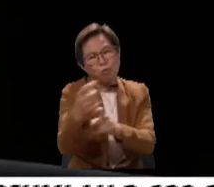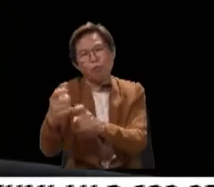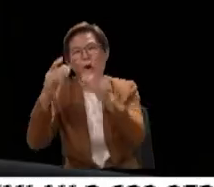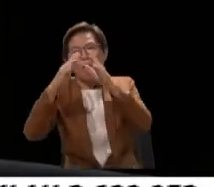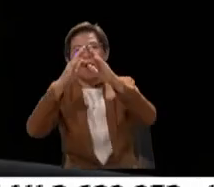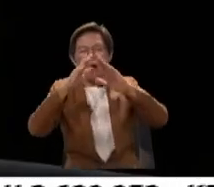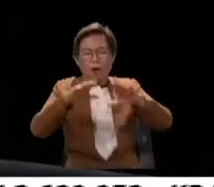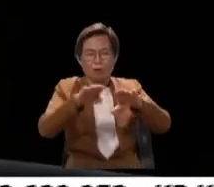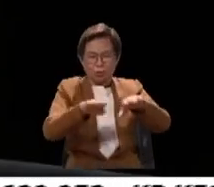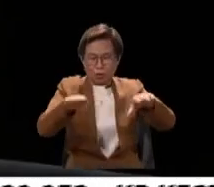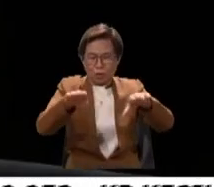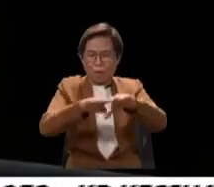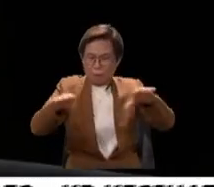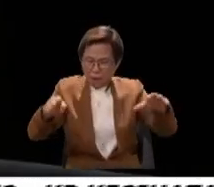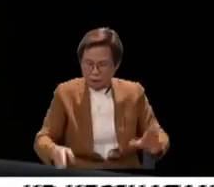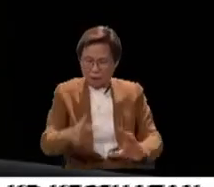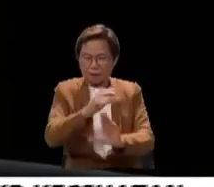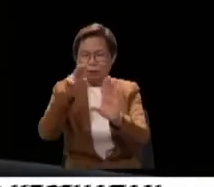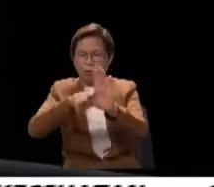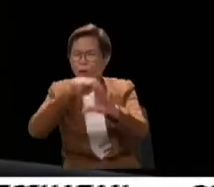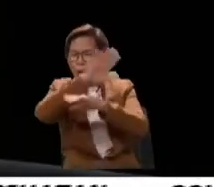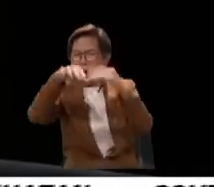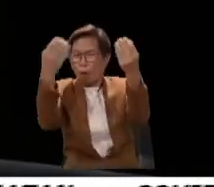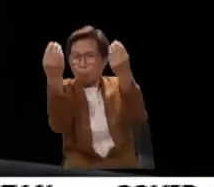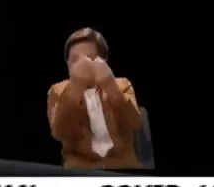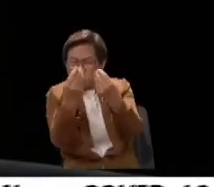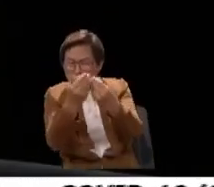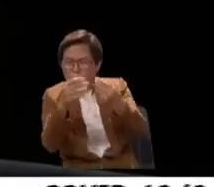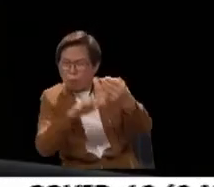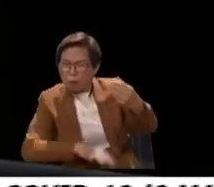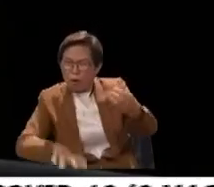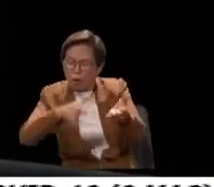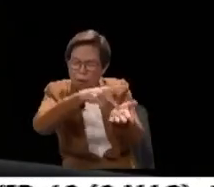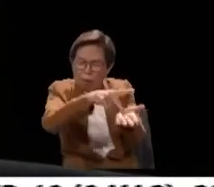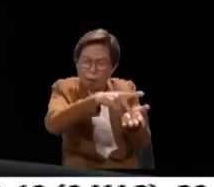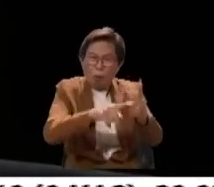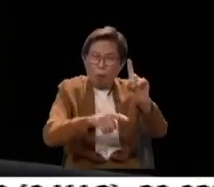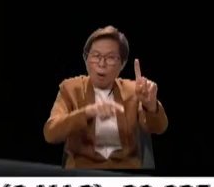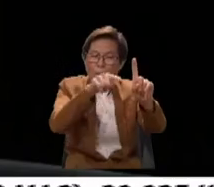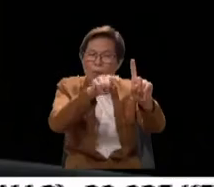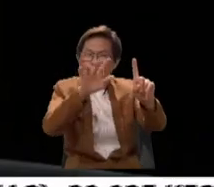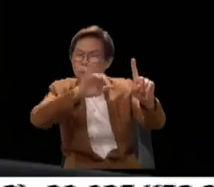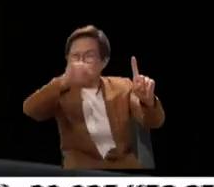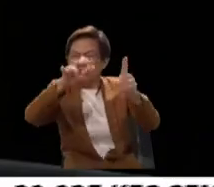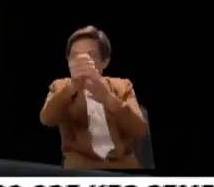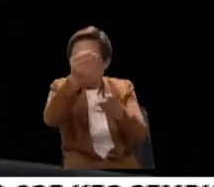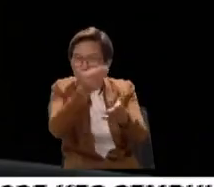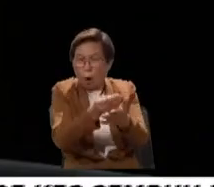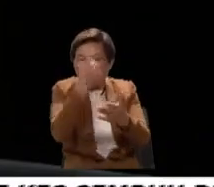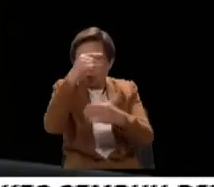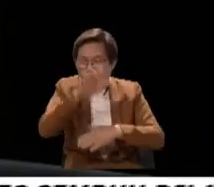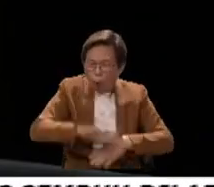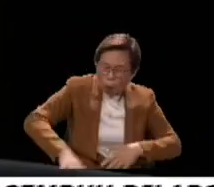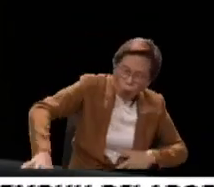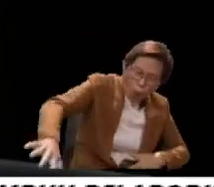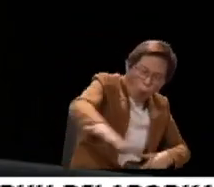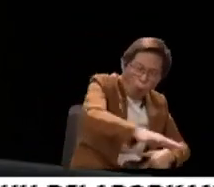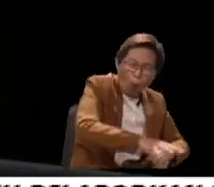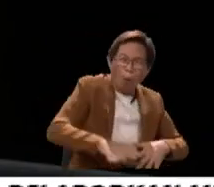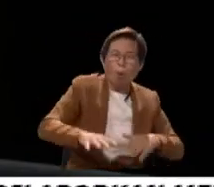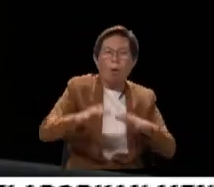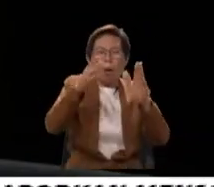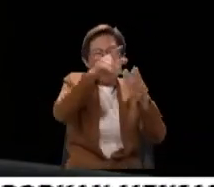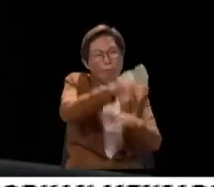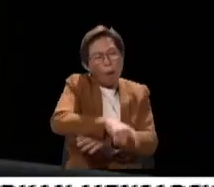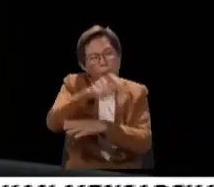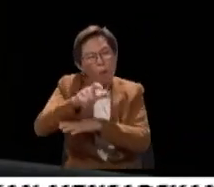meja Jadi kalau itu semua kita campurkan dan sebagainya kita belanja dalam 1.5 juta untuk keseluruhan untuk bangsa